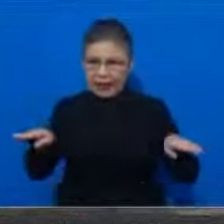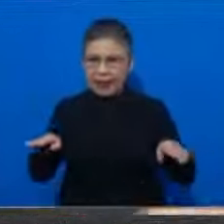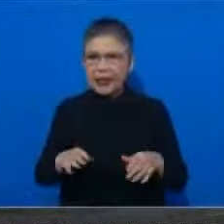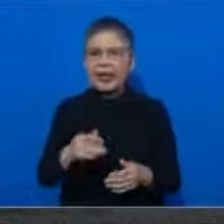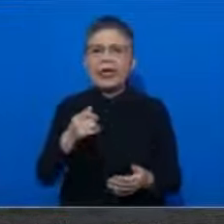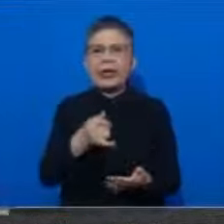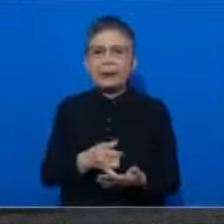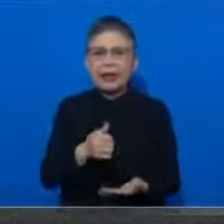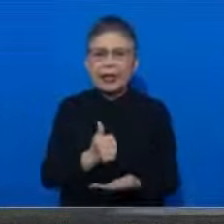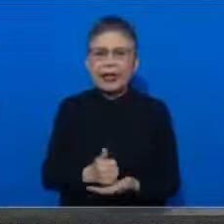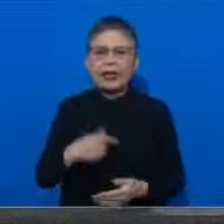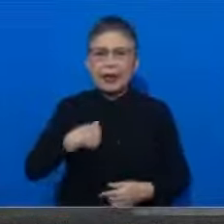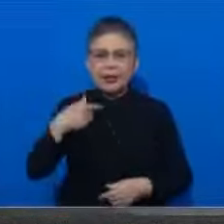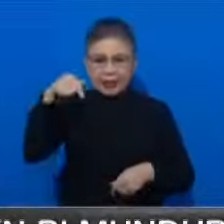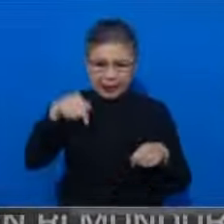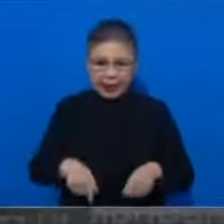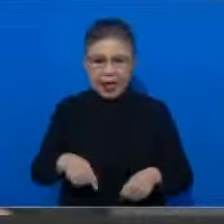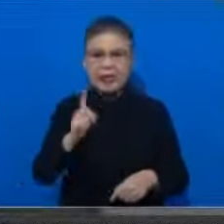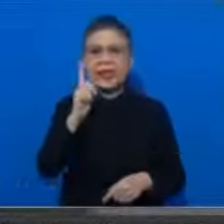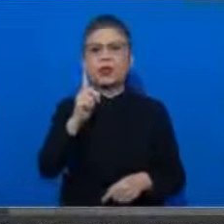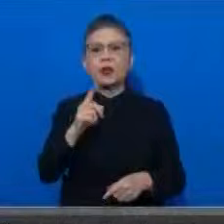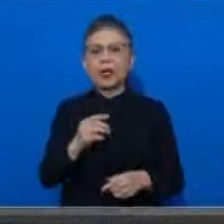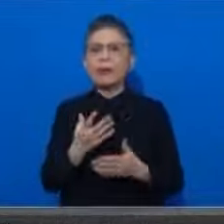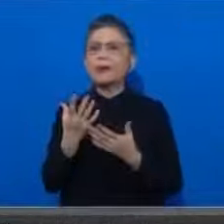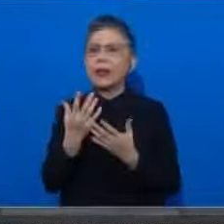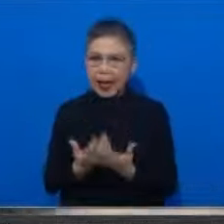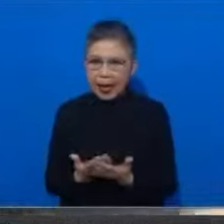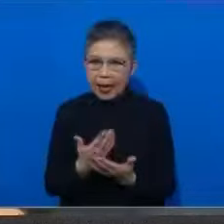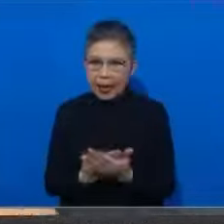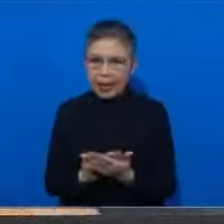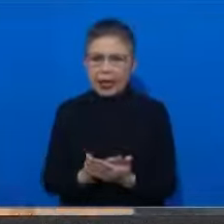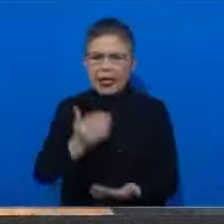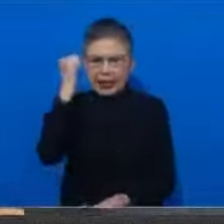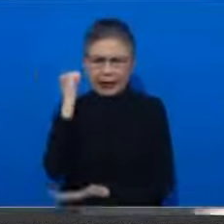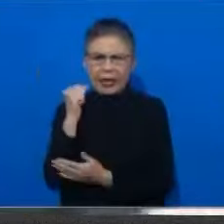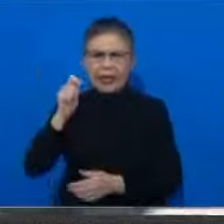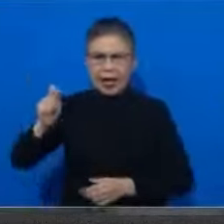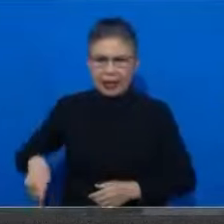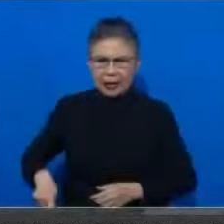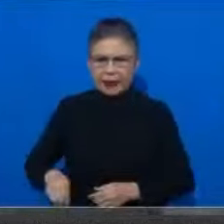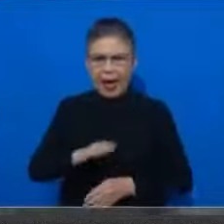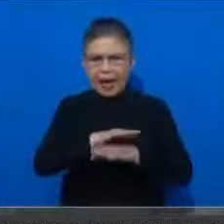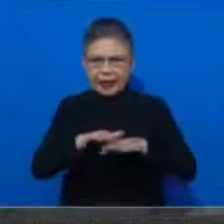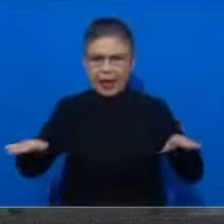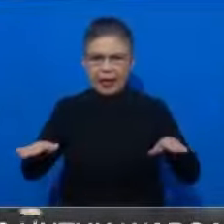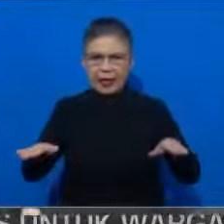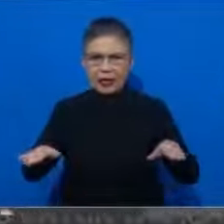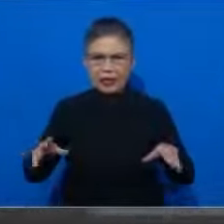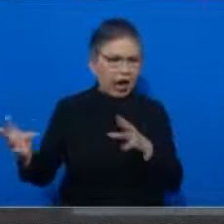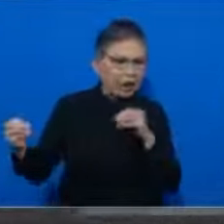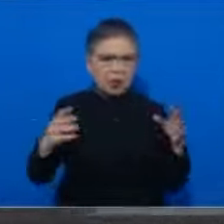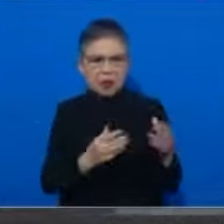Intinya kami kesini hadir, hanya satu yang kami minta yaitu tegakkan keadilan seadil-adilnya tanpa tebang